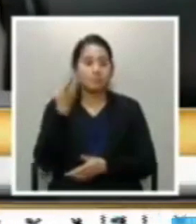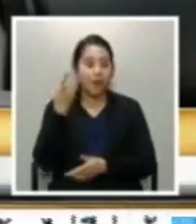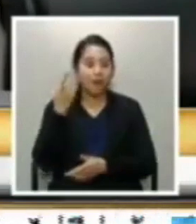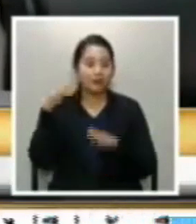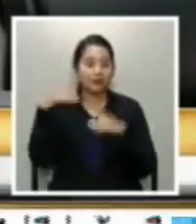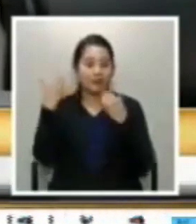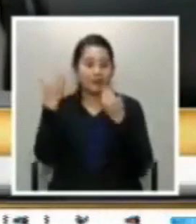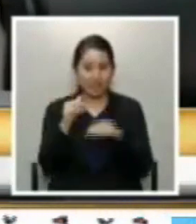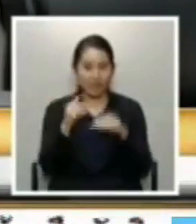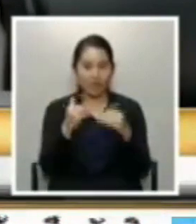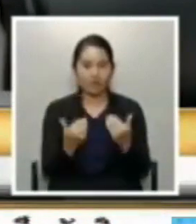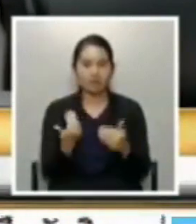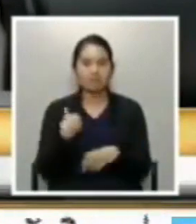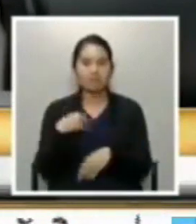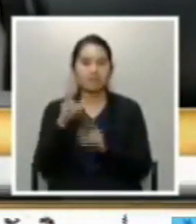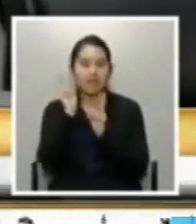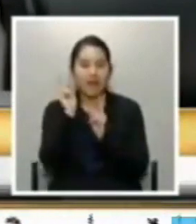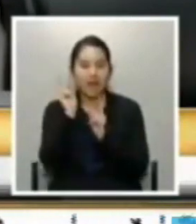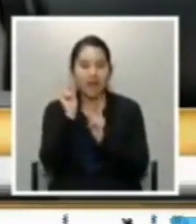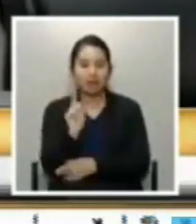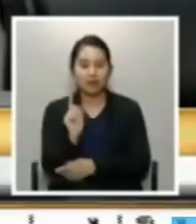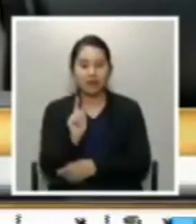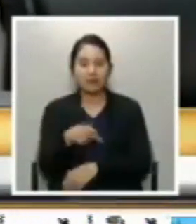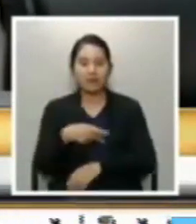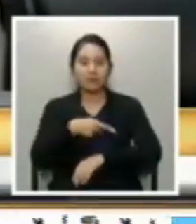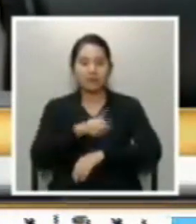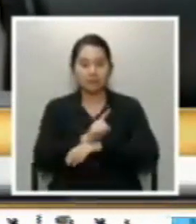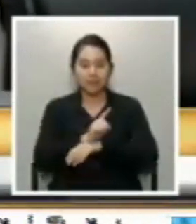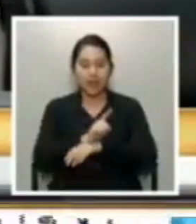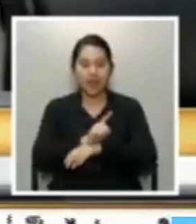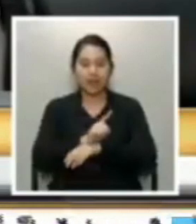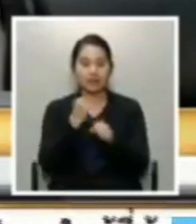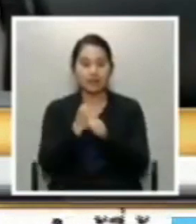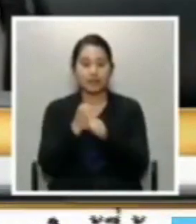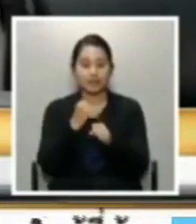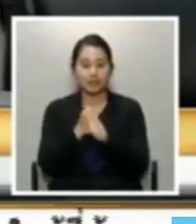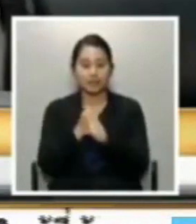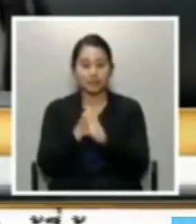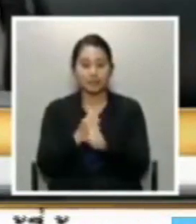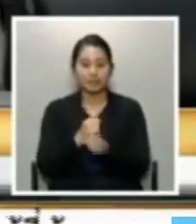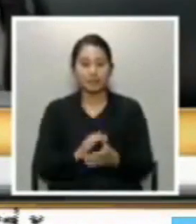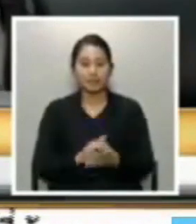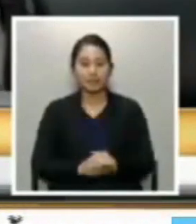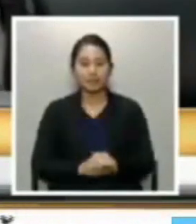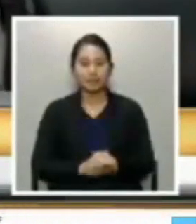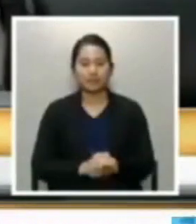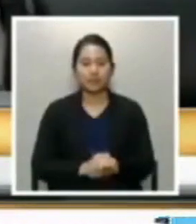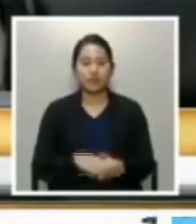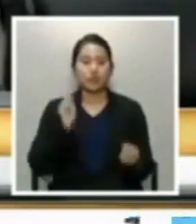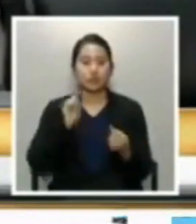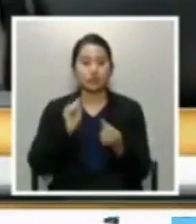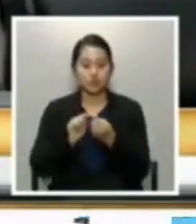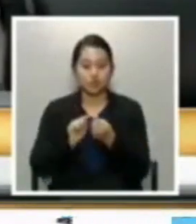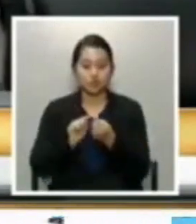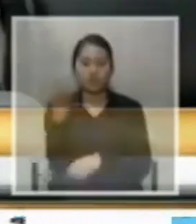ที่ยงวันนี้นะครับมีข่าวที่บอกว่าประธานเจ้าหน้าที่บริหารของ National Nationมัลติ